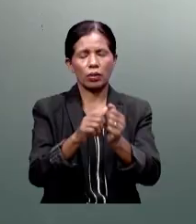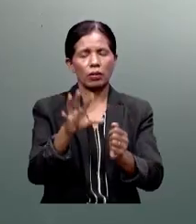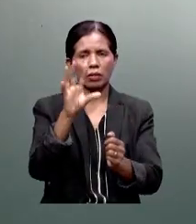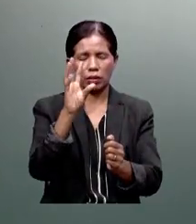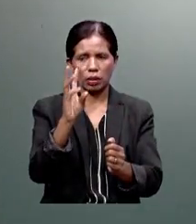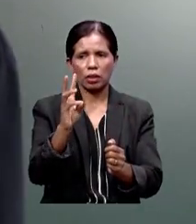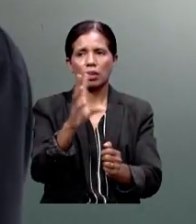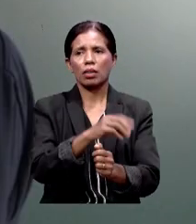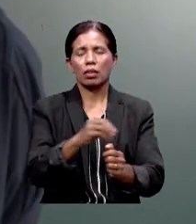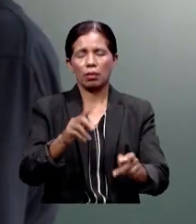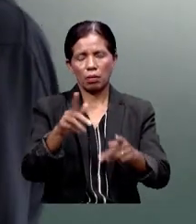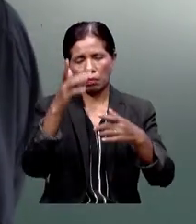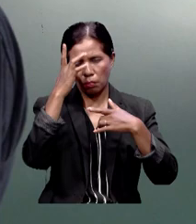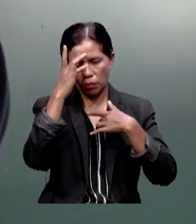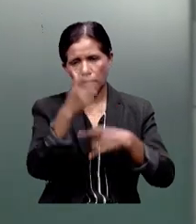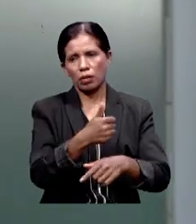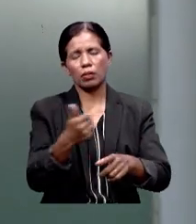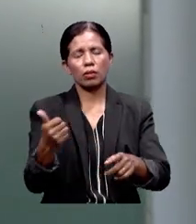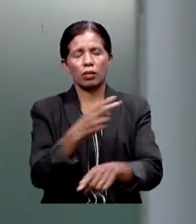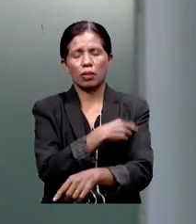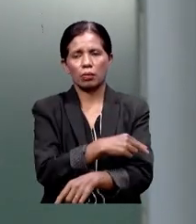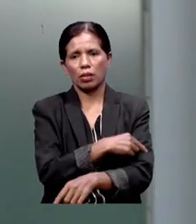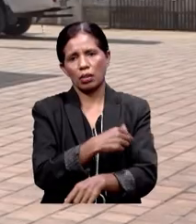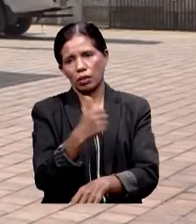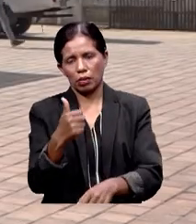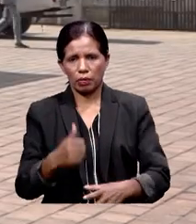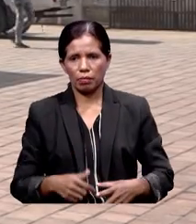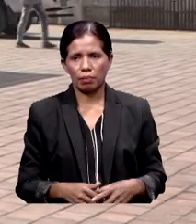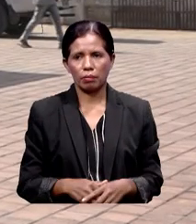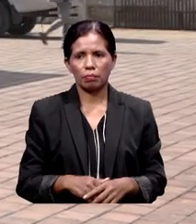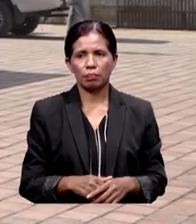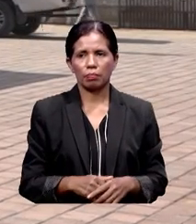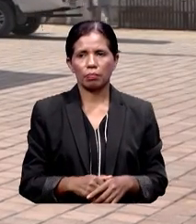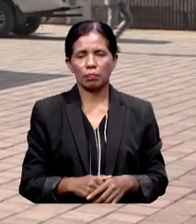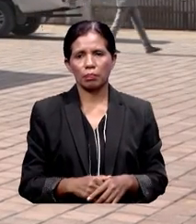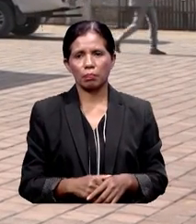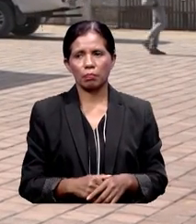numero ne paciente balon transfere husi posto saúde selu Celina Lopes Dilma Suzeti Ziemen.